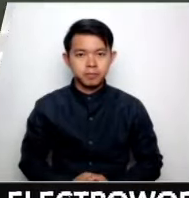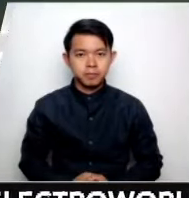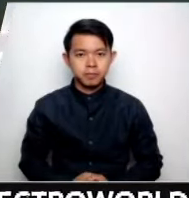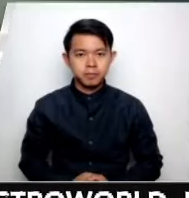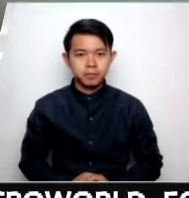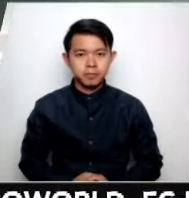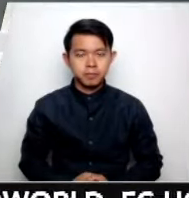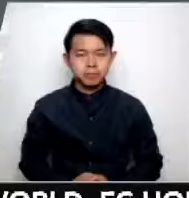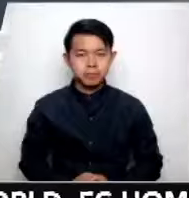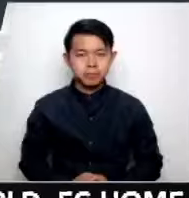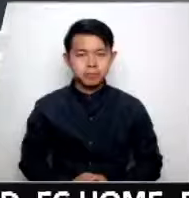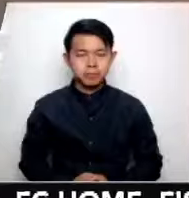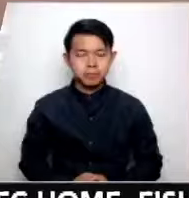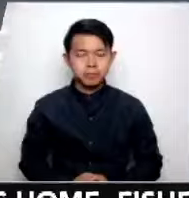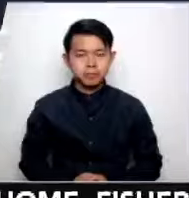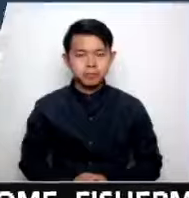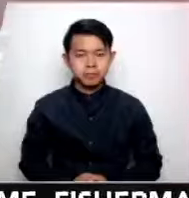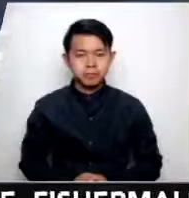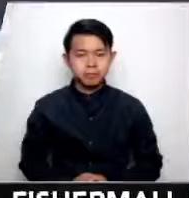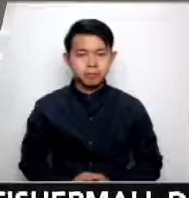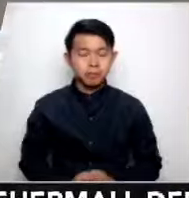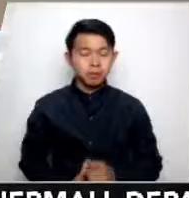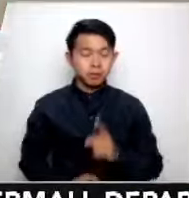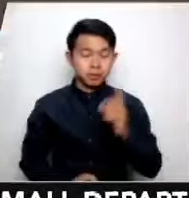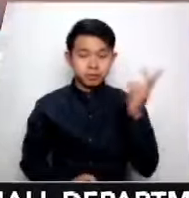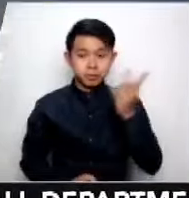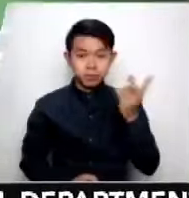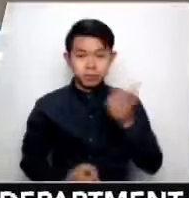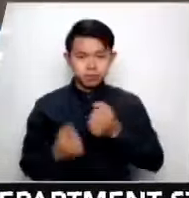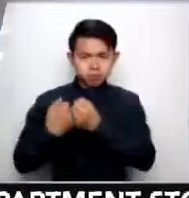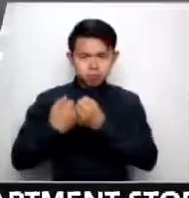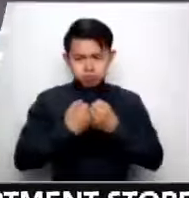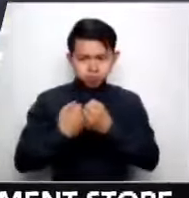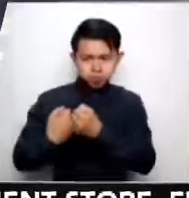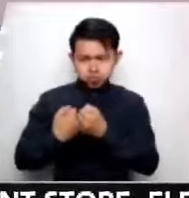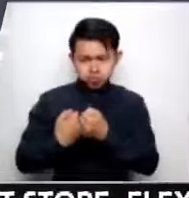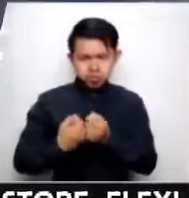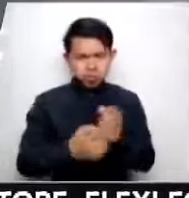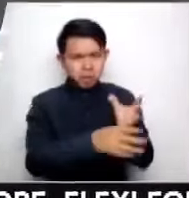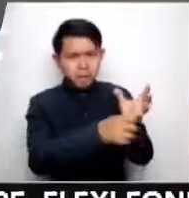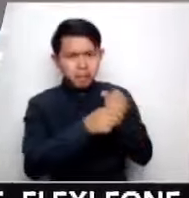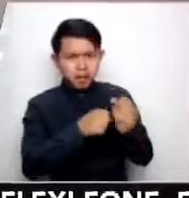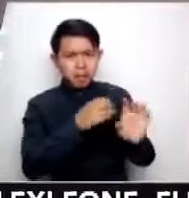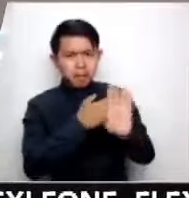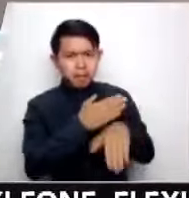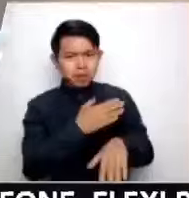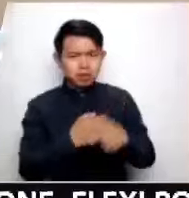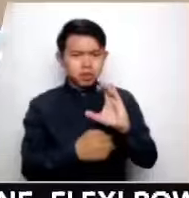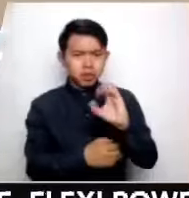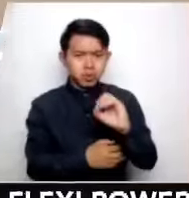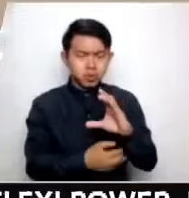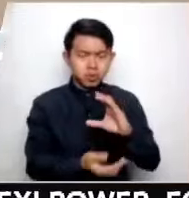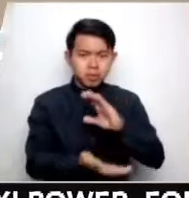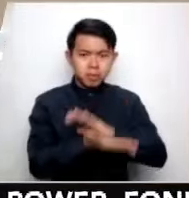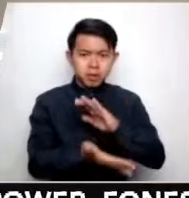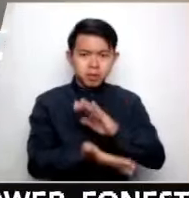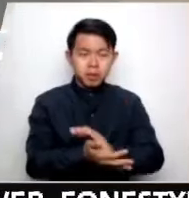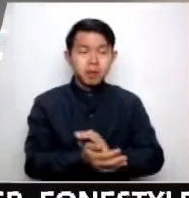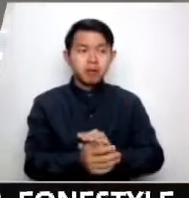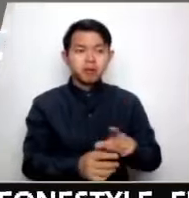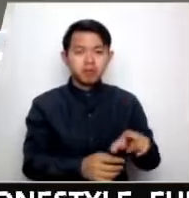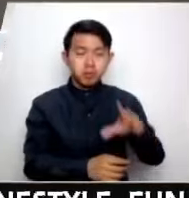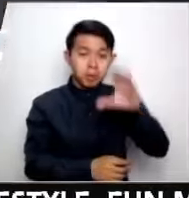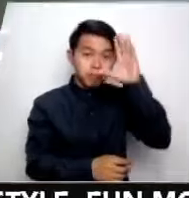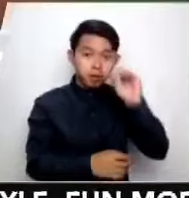nakipagbuno si hova sa lalaki hanggang sa mabawi ang kanyang COC may kasama ang lalaki na na parehong tumakbong palayo